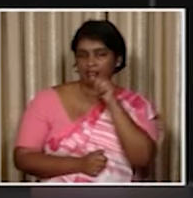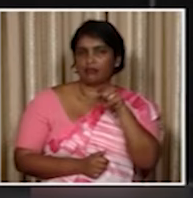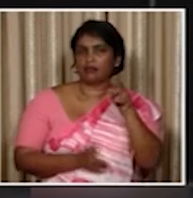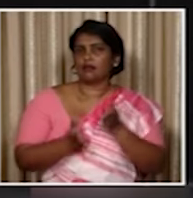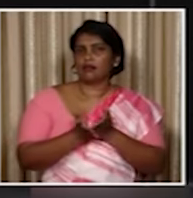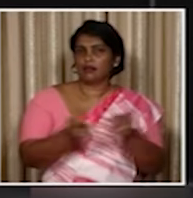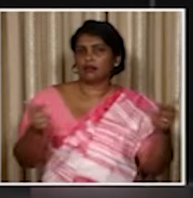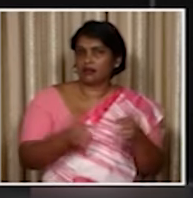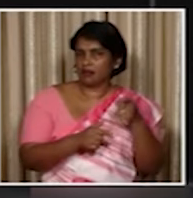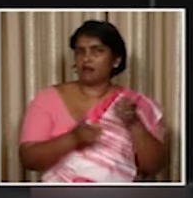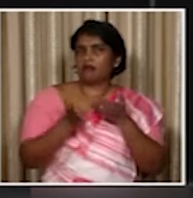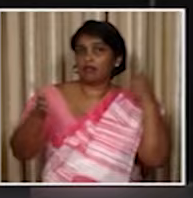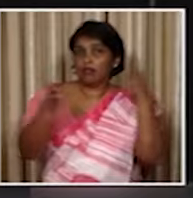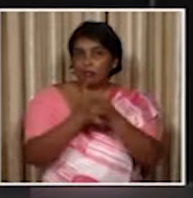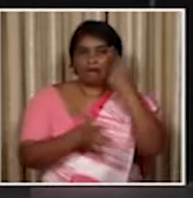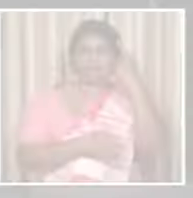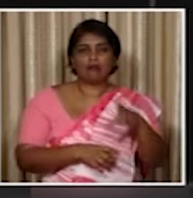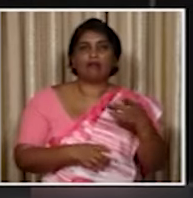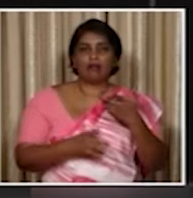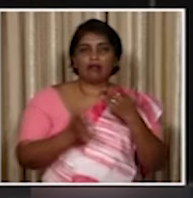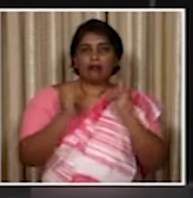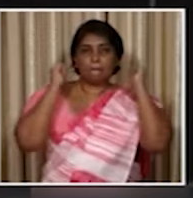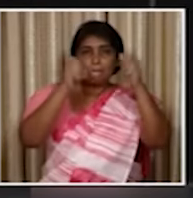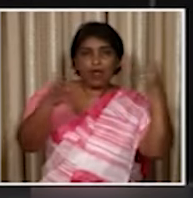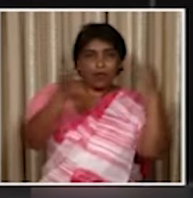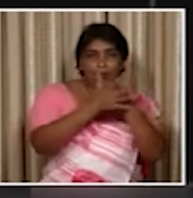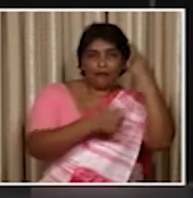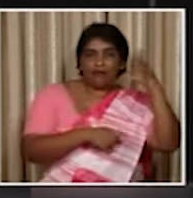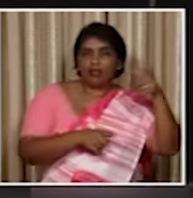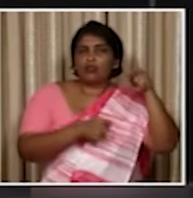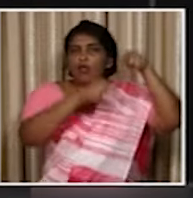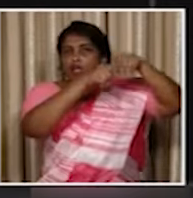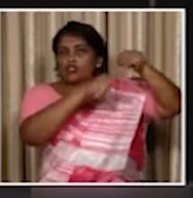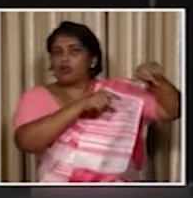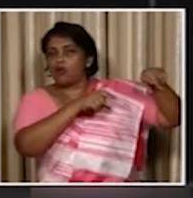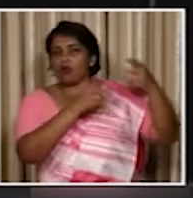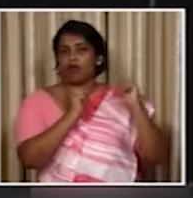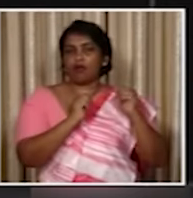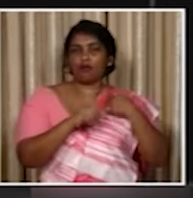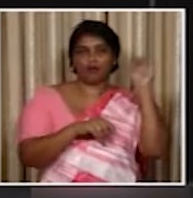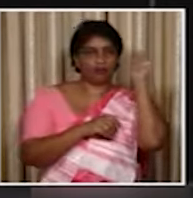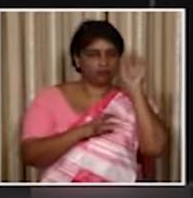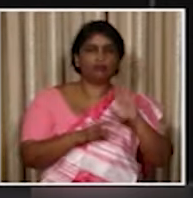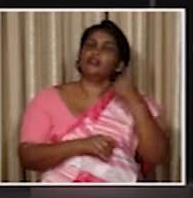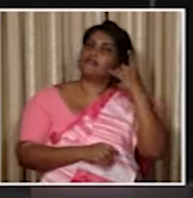නැව හැප්පිච්ච නිසා තමයි මේ මේ බාණ්ඩ මොනවාද කියලා හිතන් දැනගන්න ලැබිලා